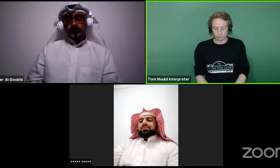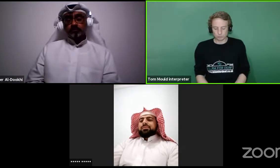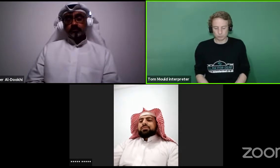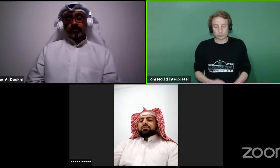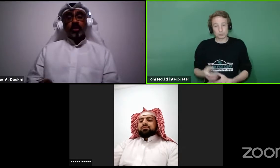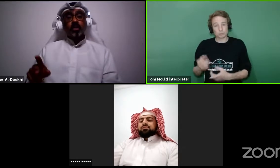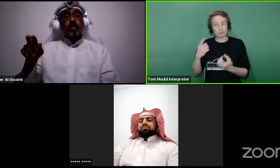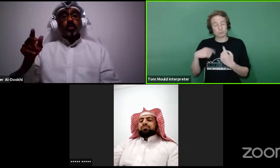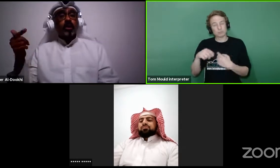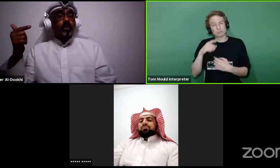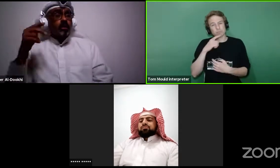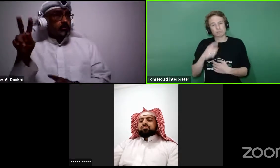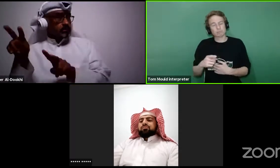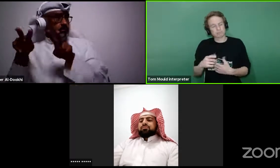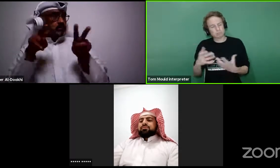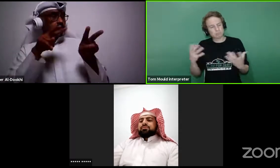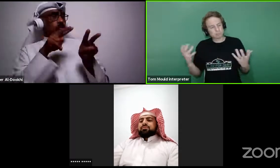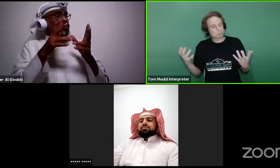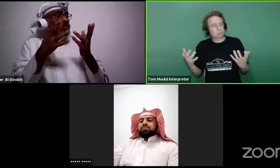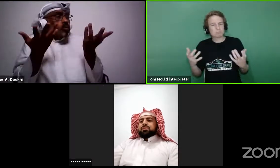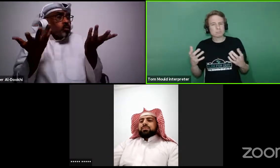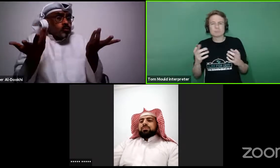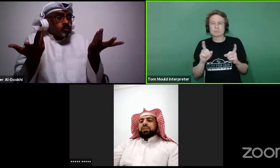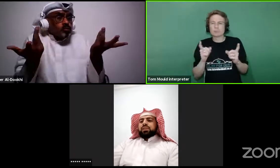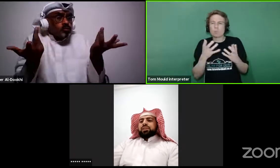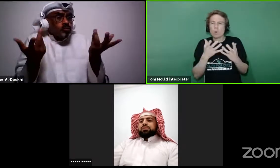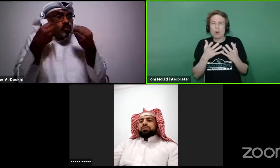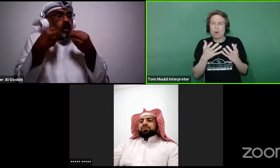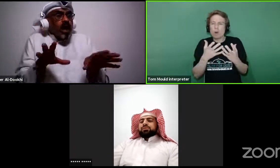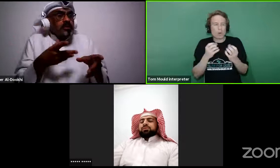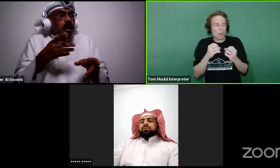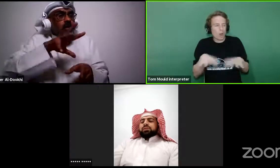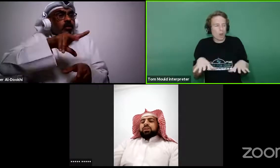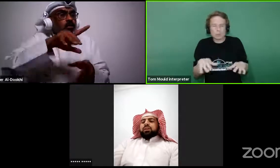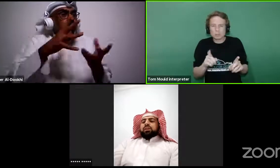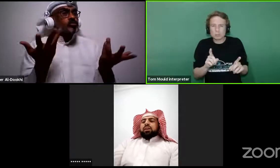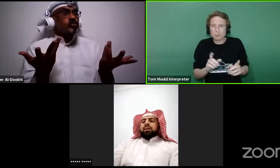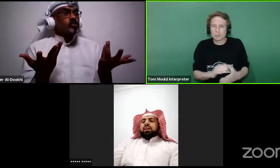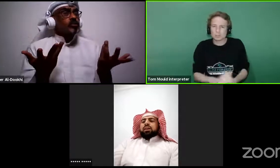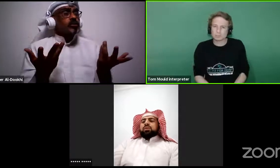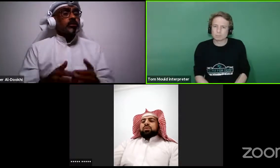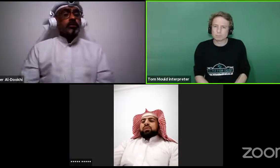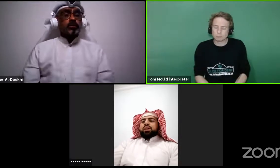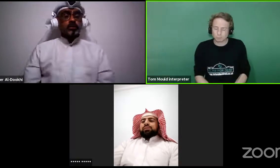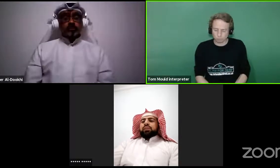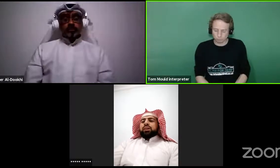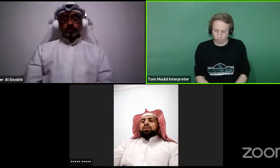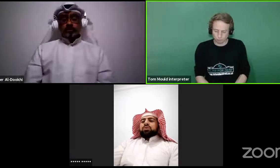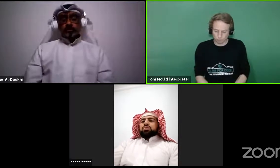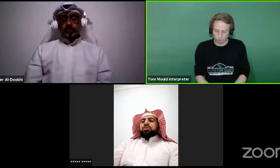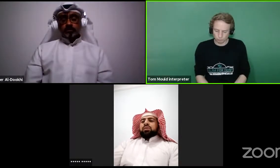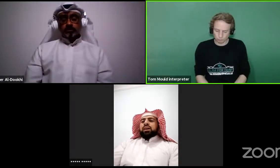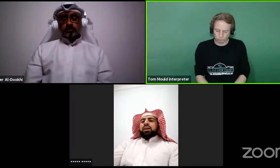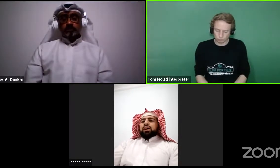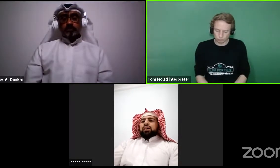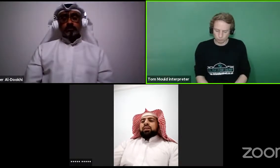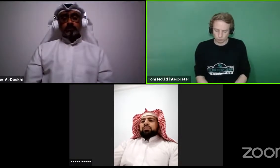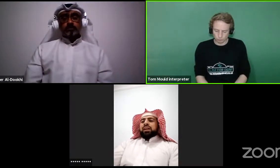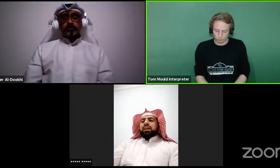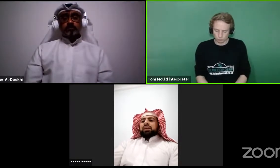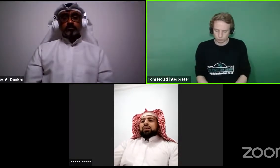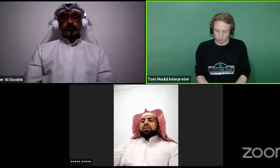They, turning towards them, said, What is it that you have lost? قالوا نفقد